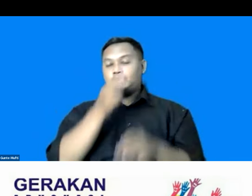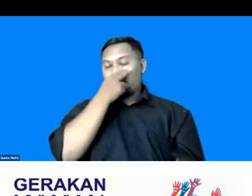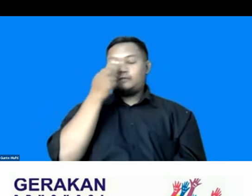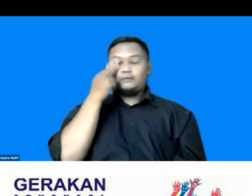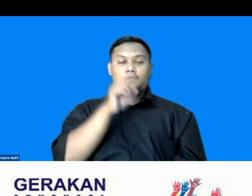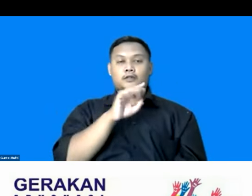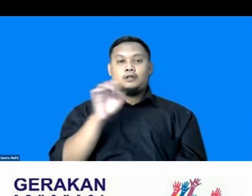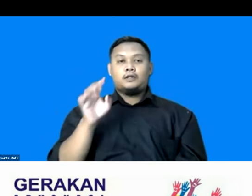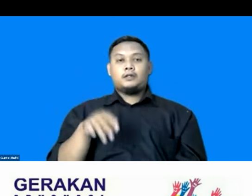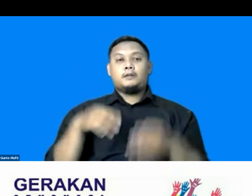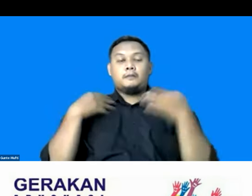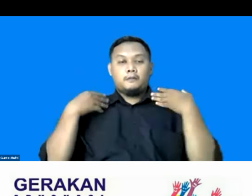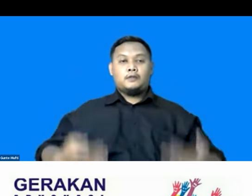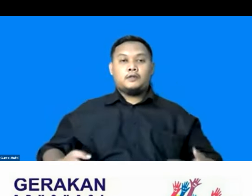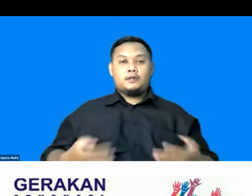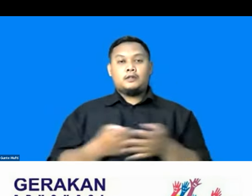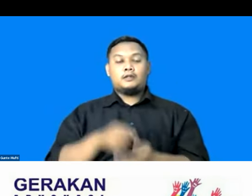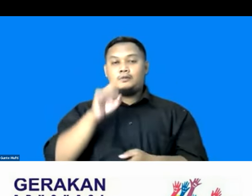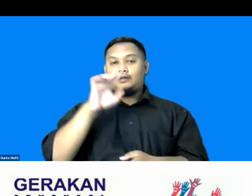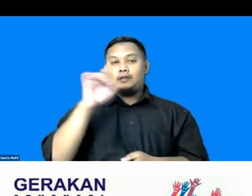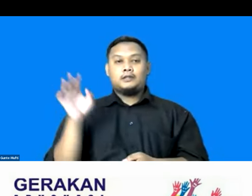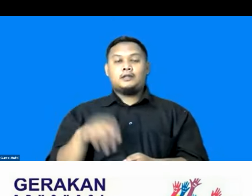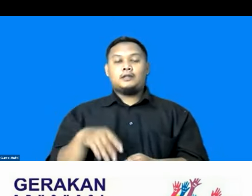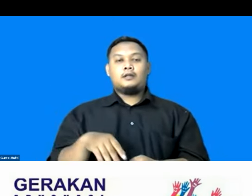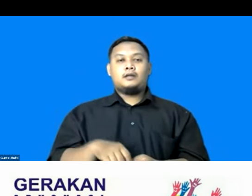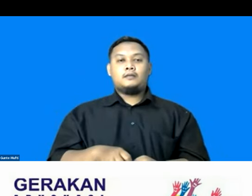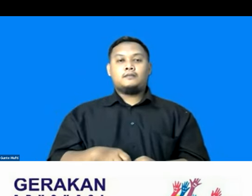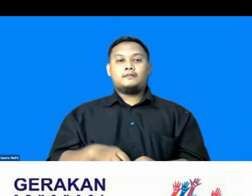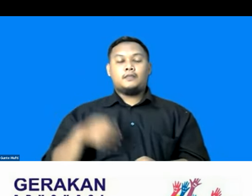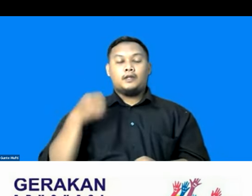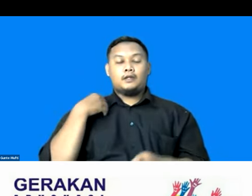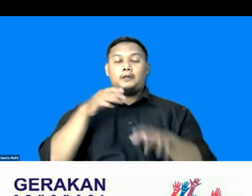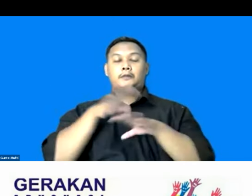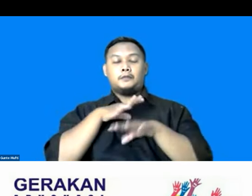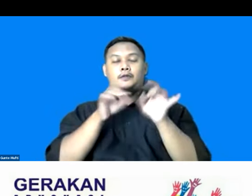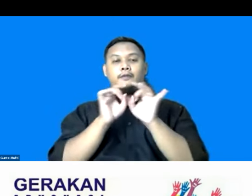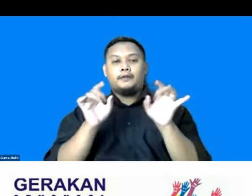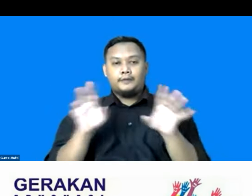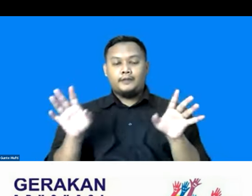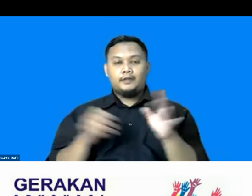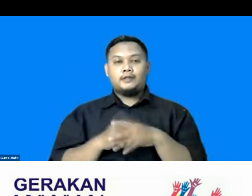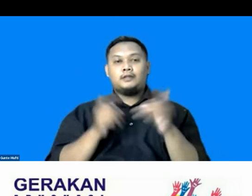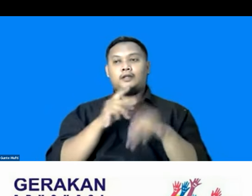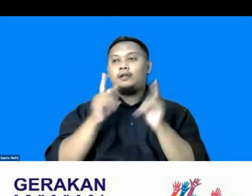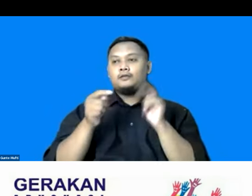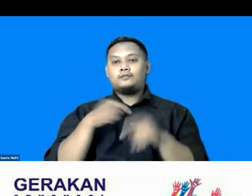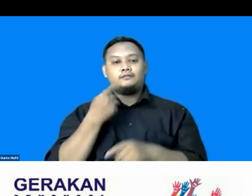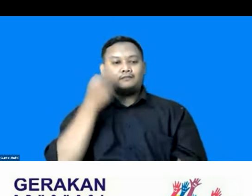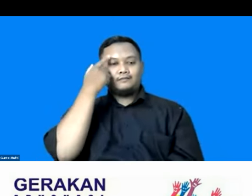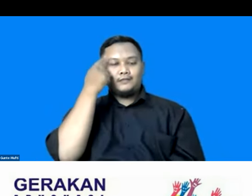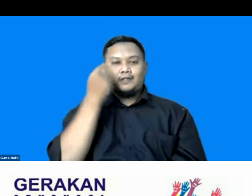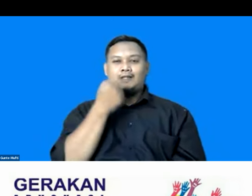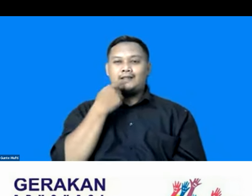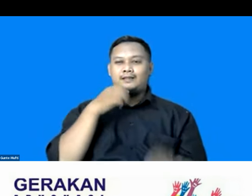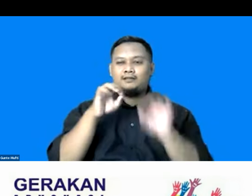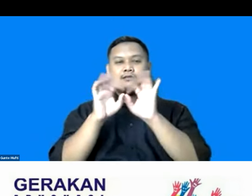lain-lain. Manusia lain pun punya kebutuhan yang berbeda-beda seperti itu. Jadi ketika kita belajar tentang